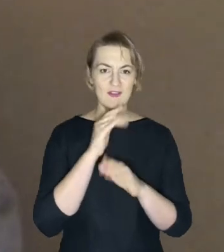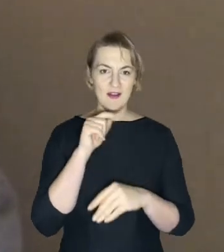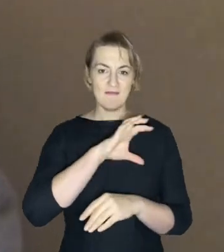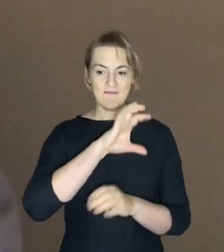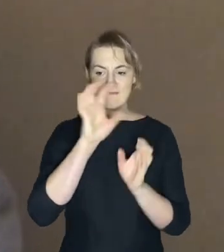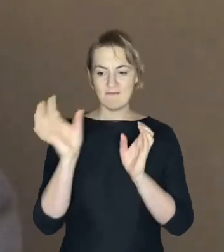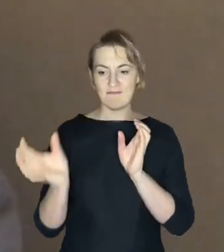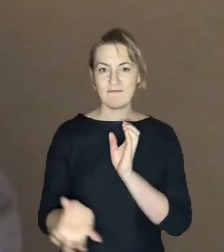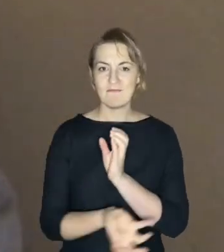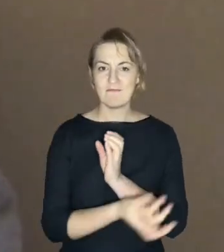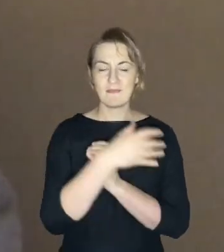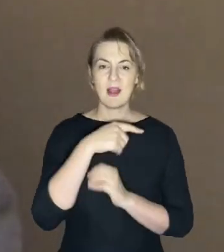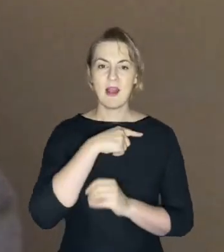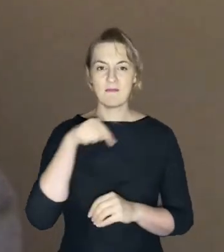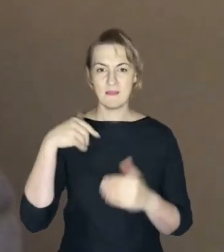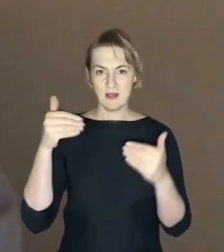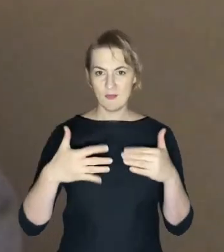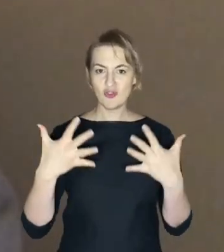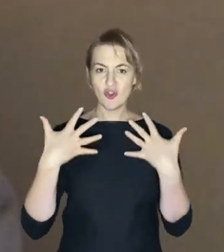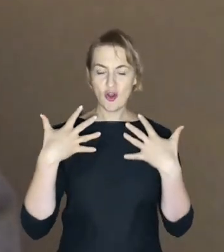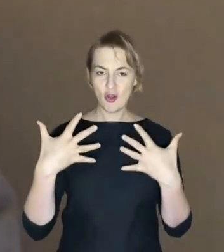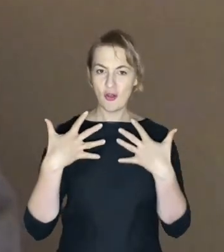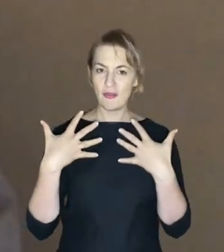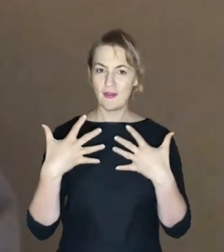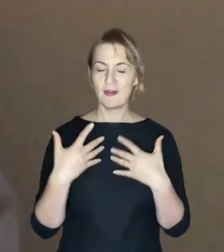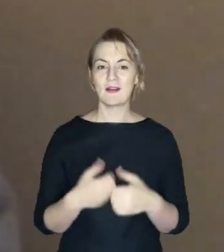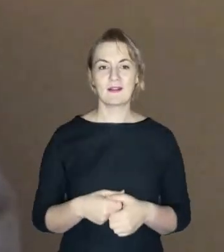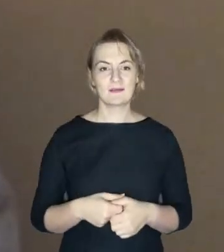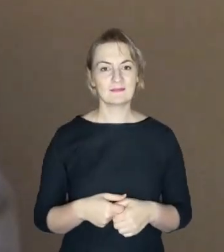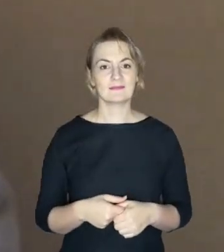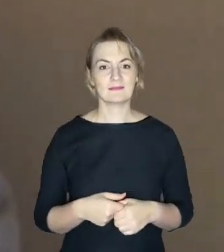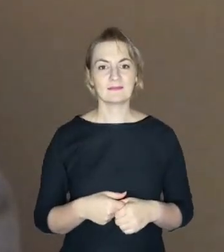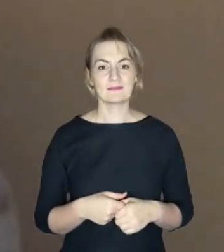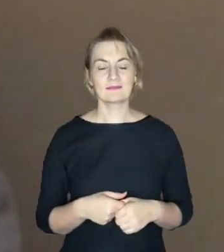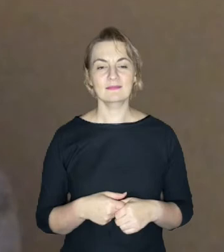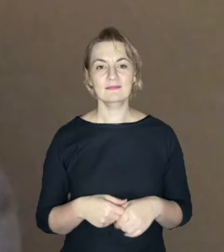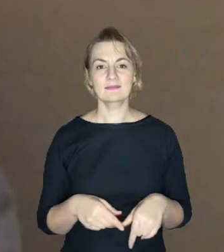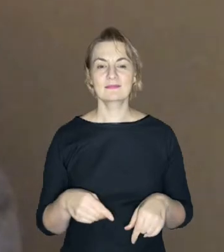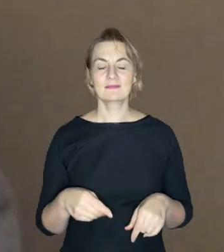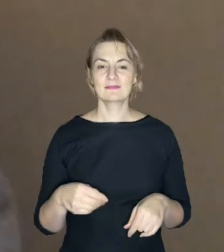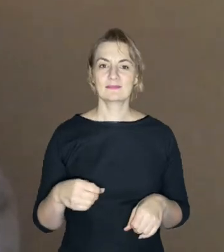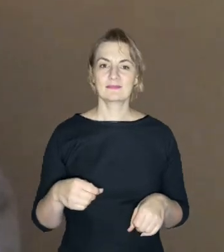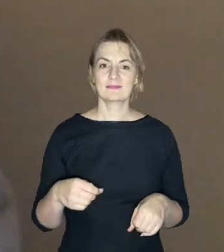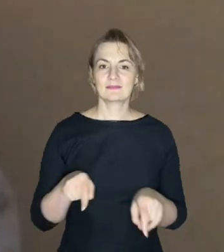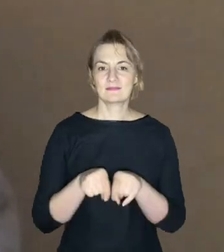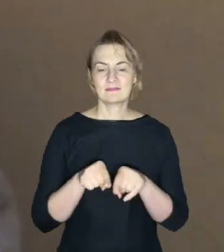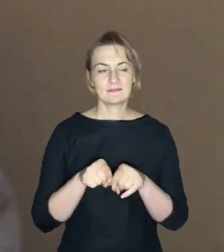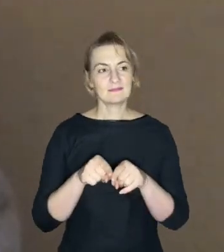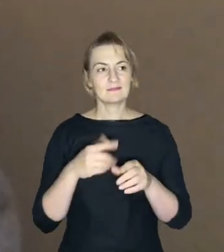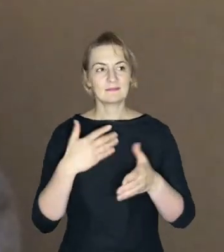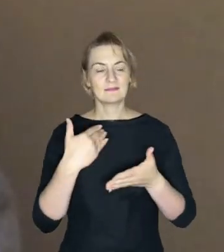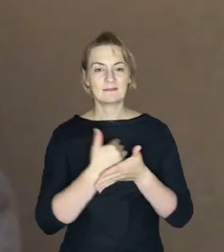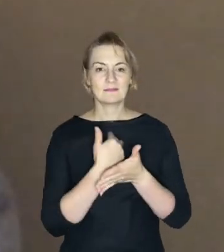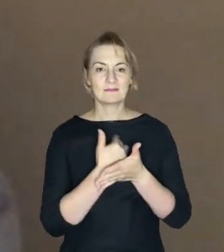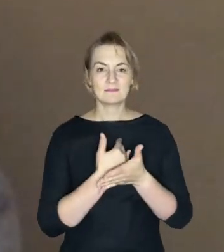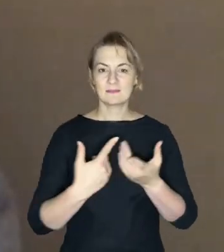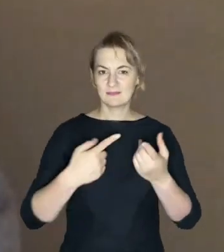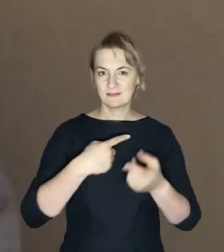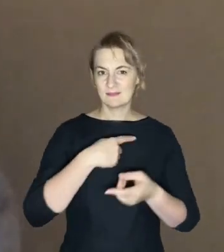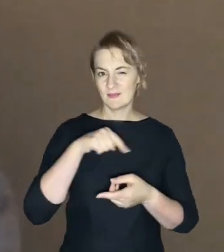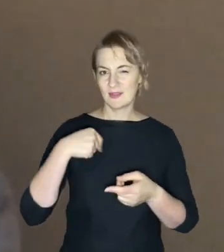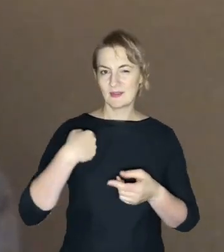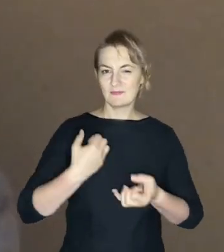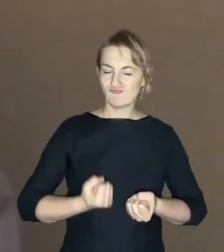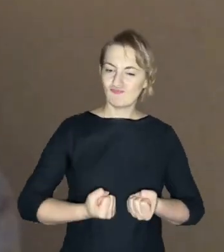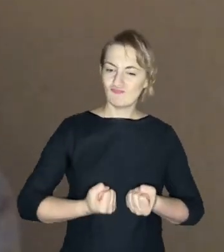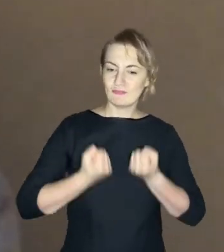której my możemy oddychać tak, jak oddychamy, tak? Która podtrzymuje takie złożone organizmy przy życiu, jak